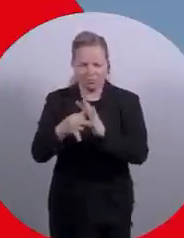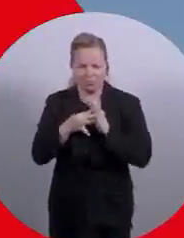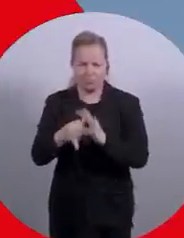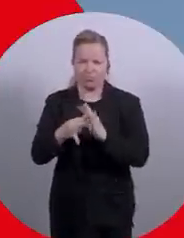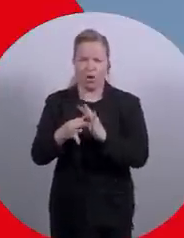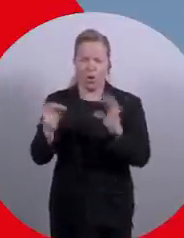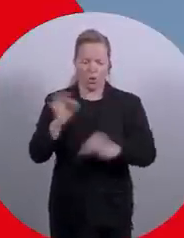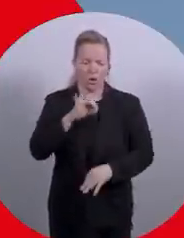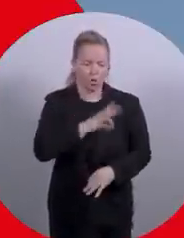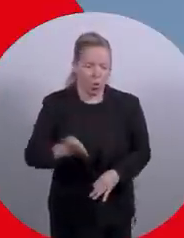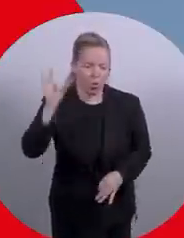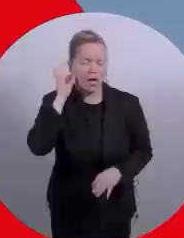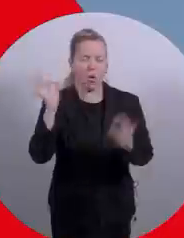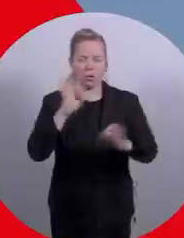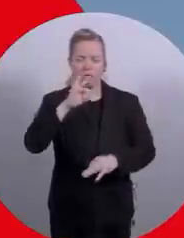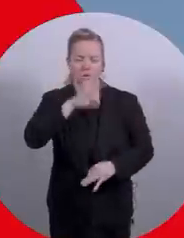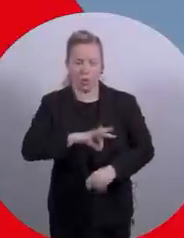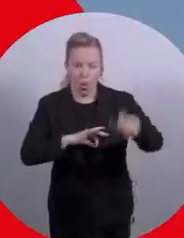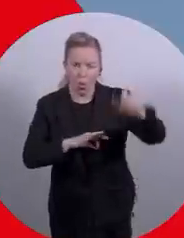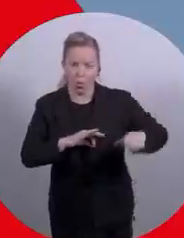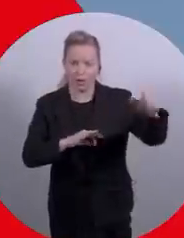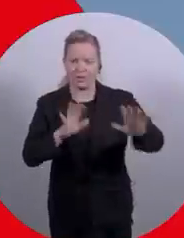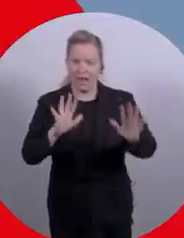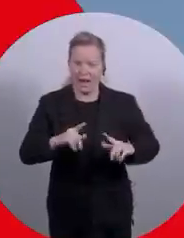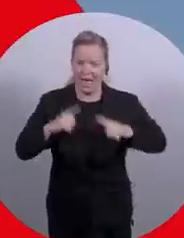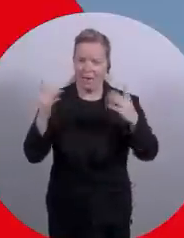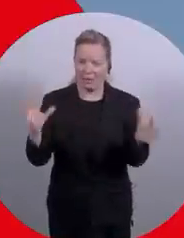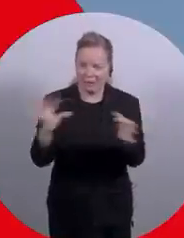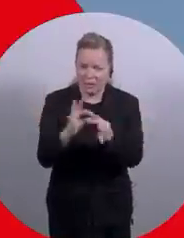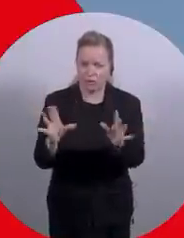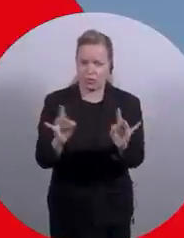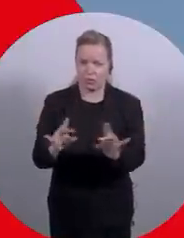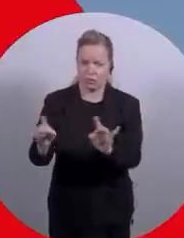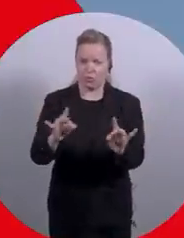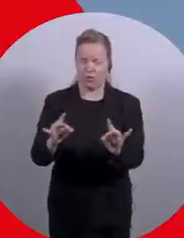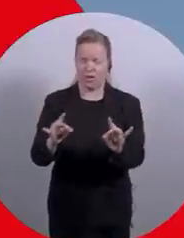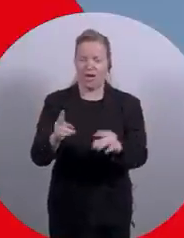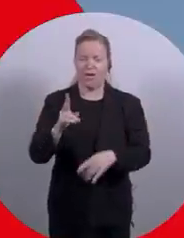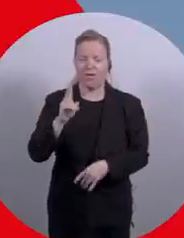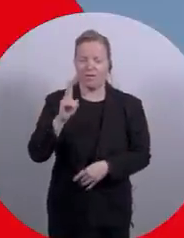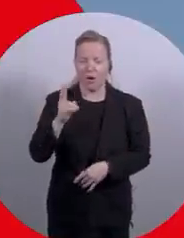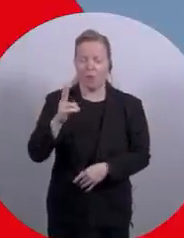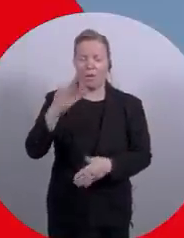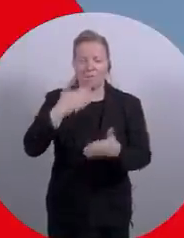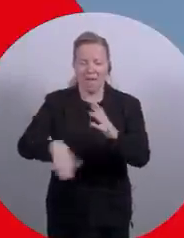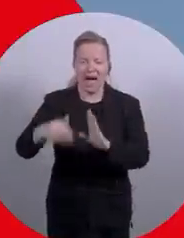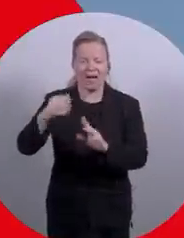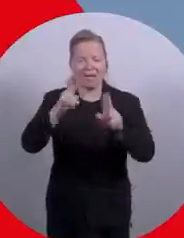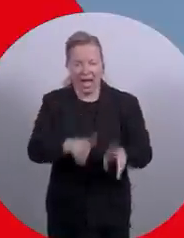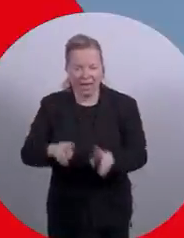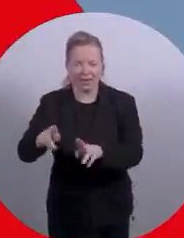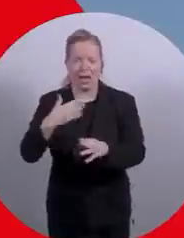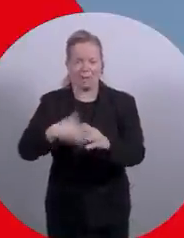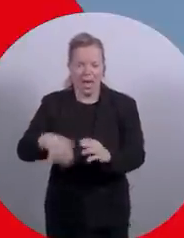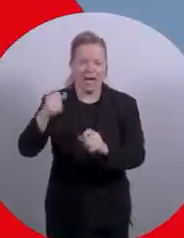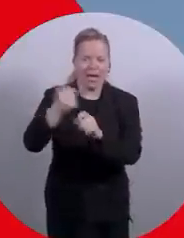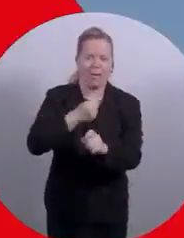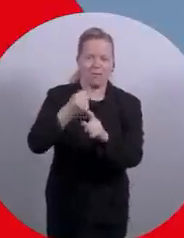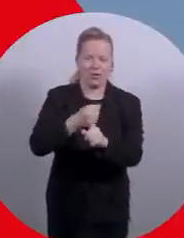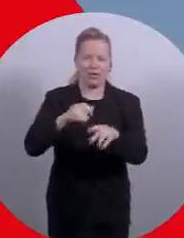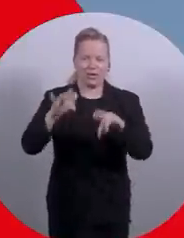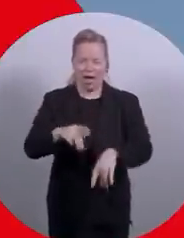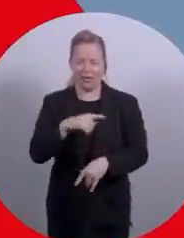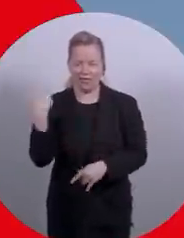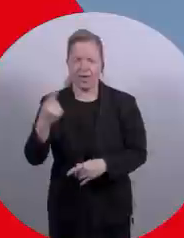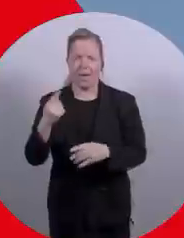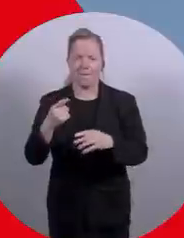ihre Tochter ihre Sohnes dass sie deswegen hat die Sozialdemokratie weil sie für uns für mehr Gerechtigkeit kämpfen und uns das Zutaten mit dieser Bewegung